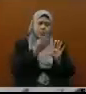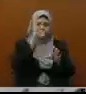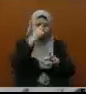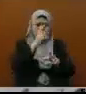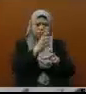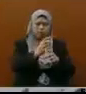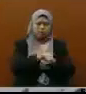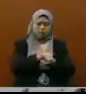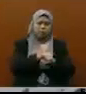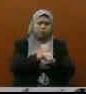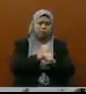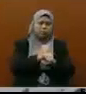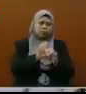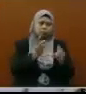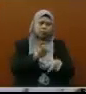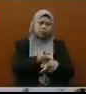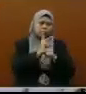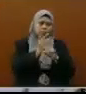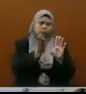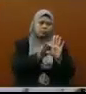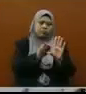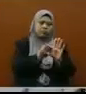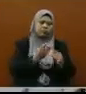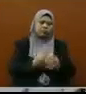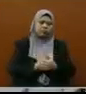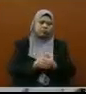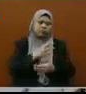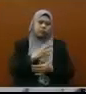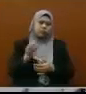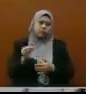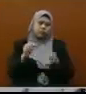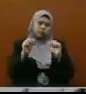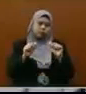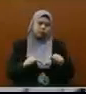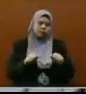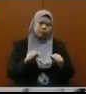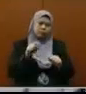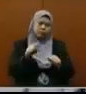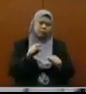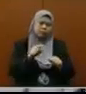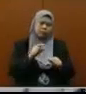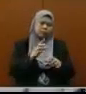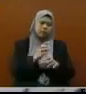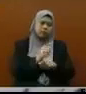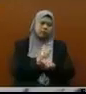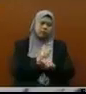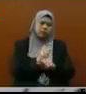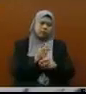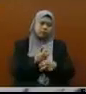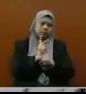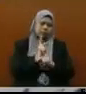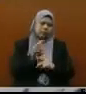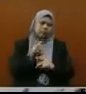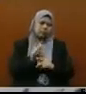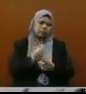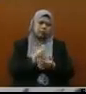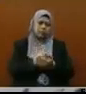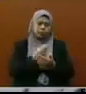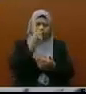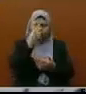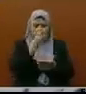mendapatkan akses pembiayaan yang mudah dan juga yang boleh mereka dapatkan daripada bank-bank tempatan. Tetapi